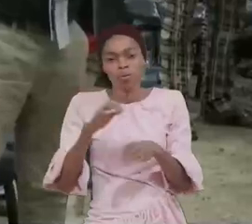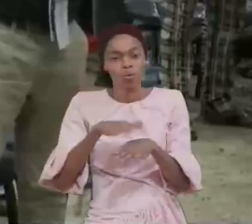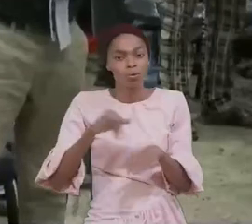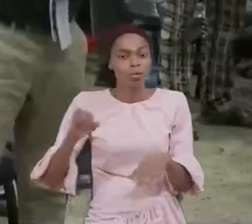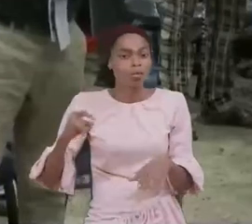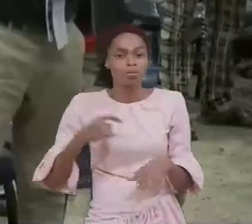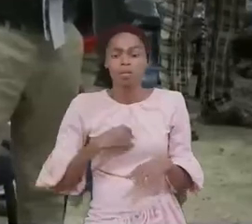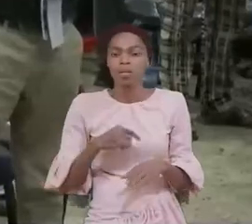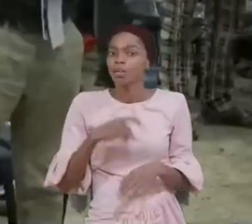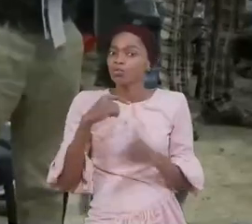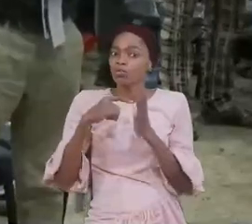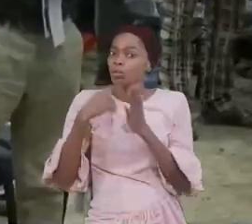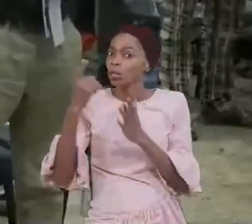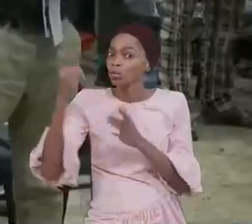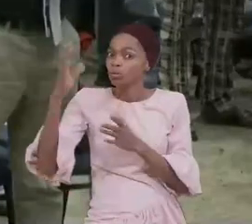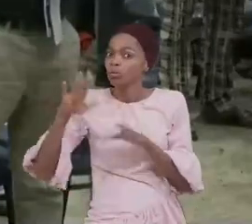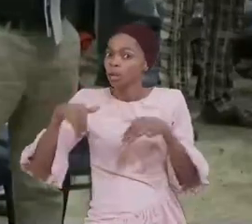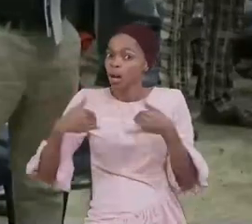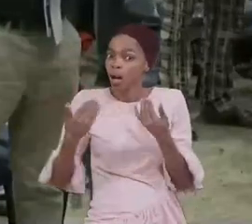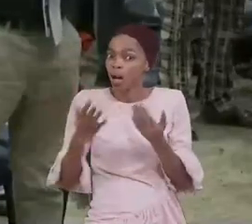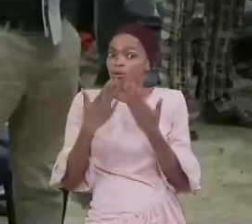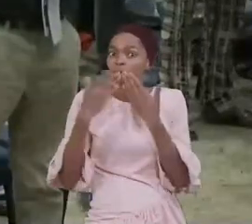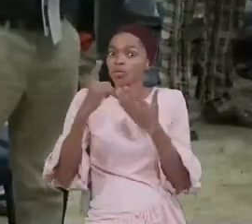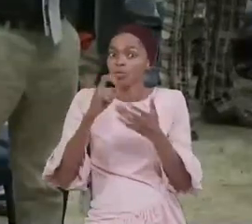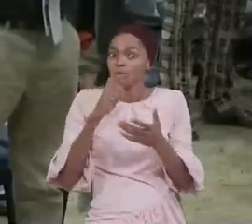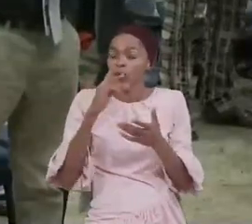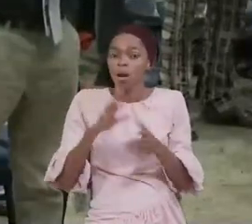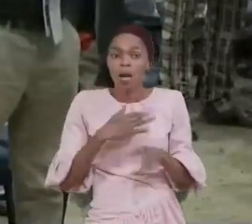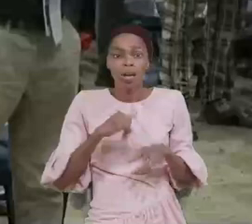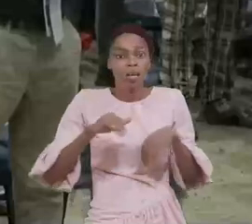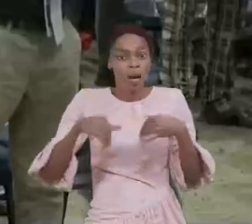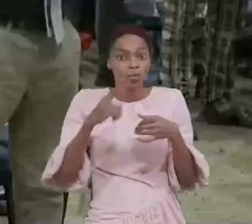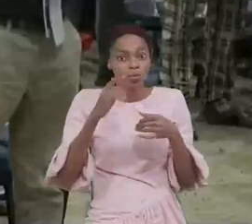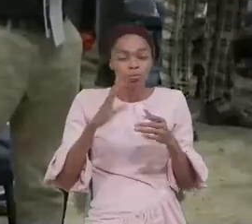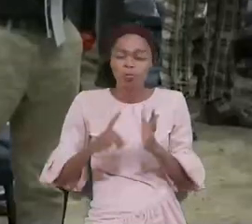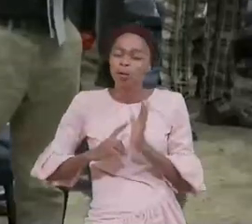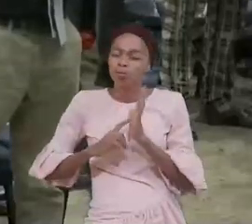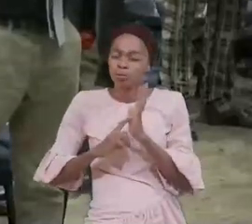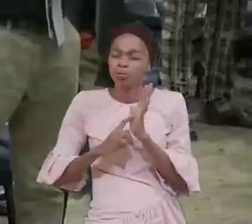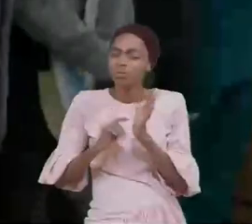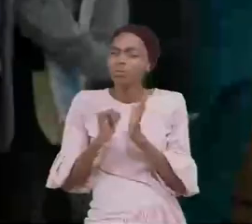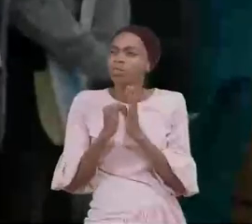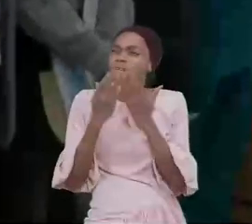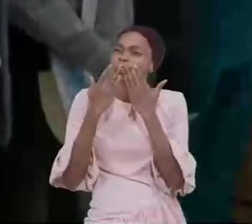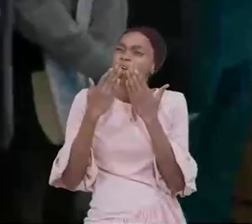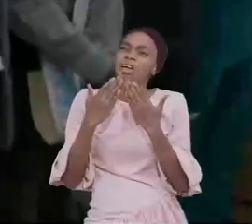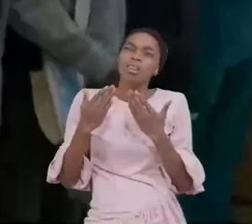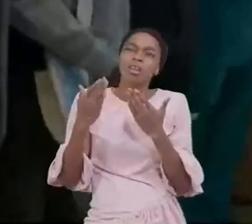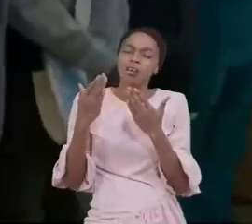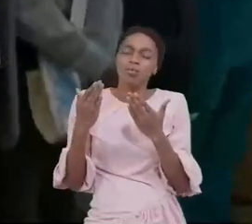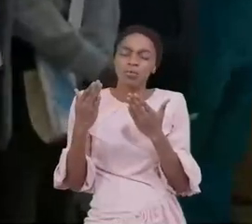Combien vous êtes reconnaissant. Et vous allez maintenant exprimer